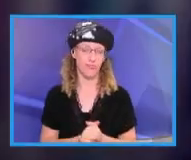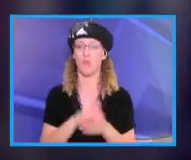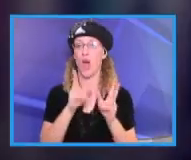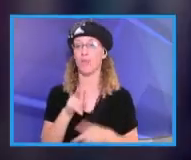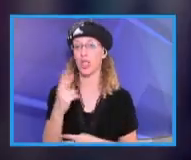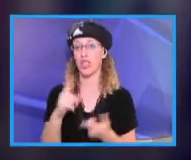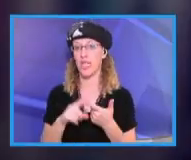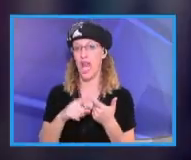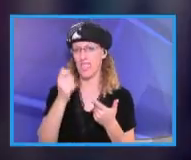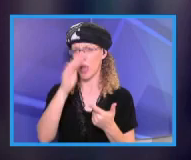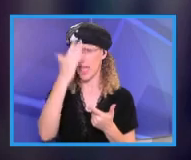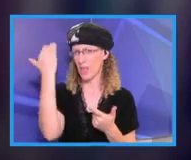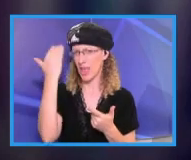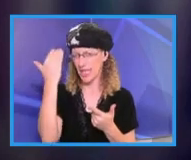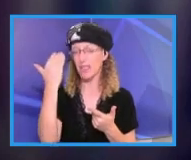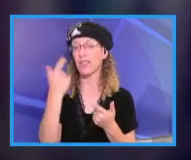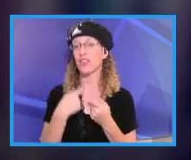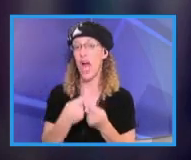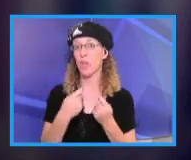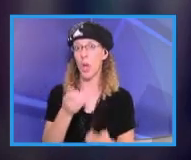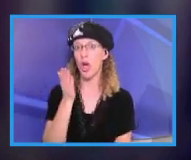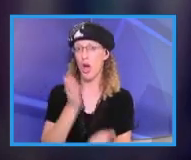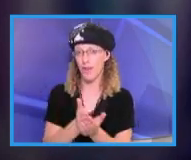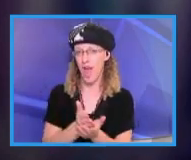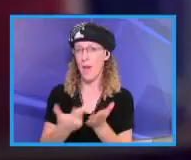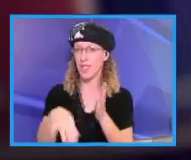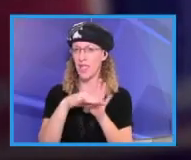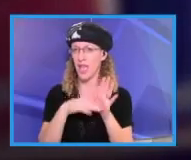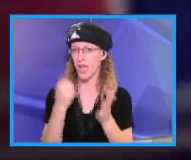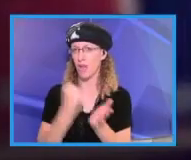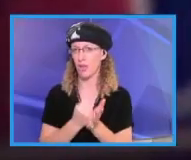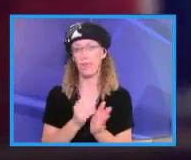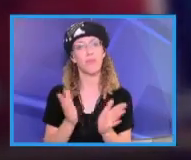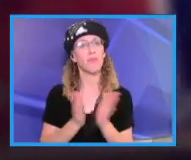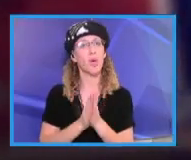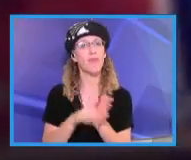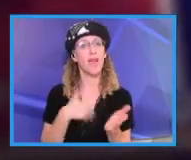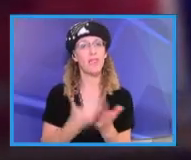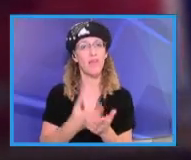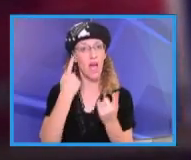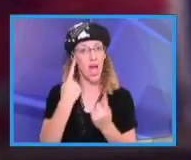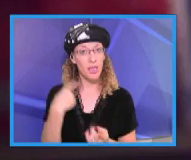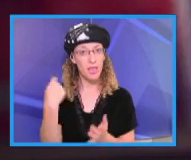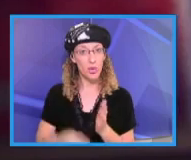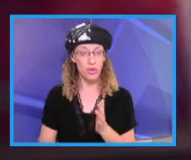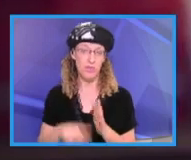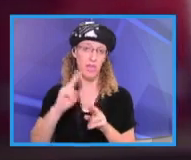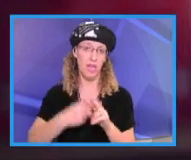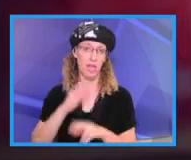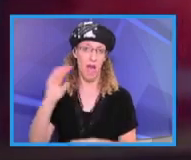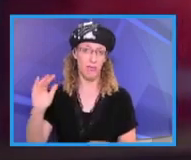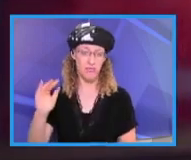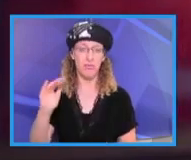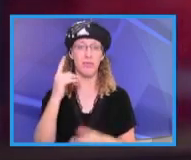שנייה, קיצונית יותר, היא שהשוק יקבע את סטנדרט הכשרות. ביקוש והיצע. חרדים יקנו בסטנדרט אחד,